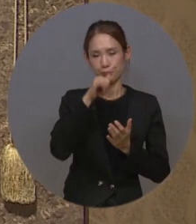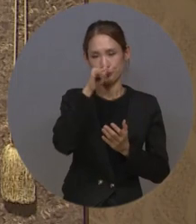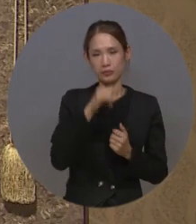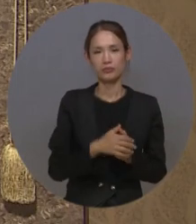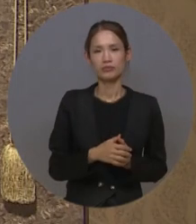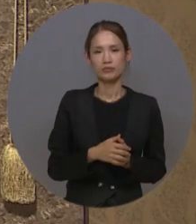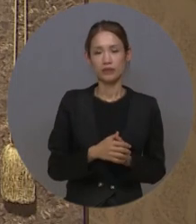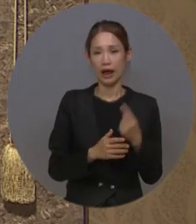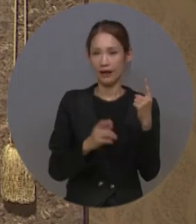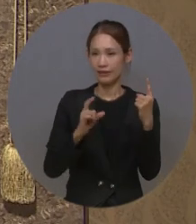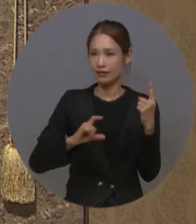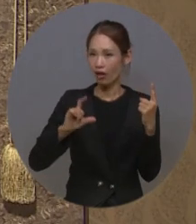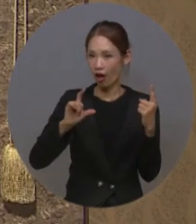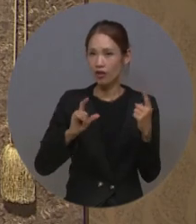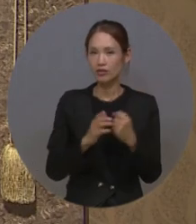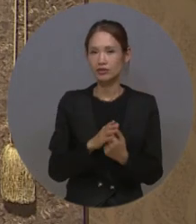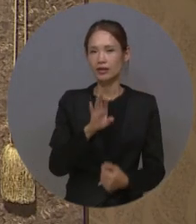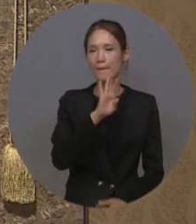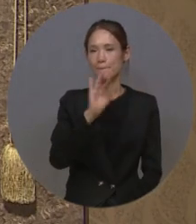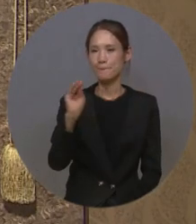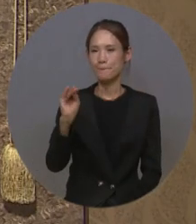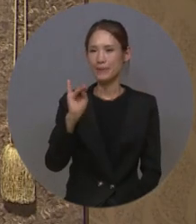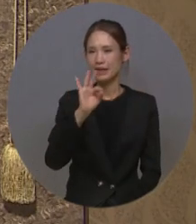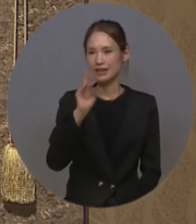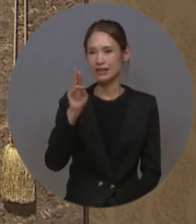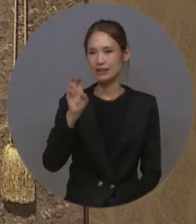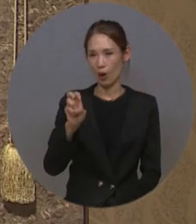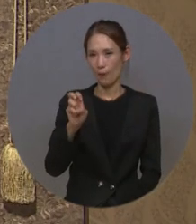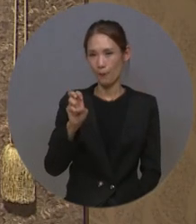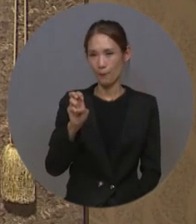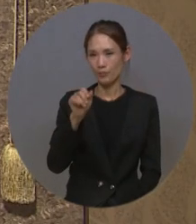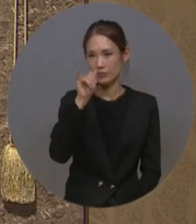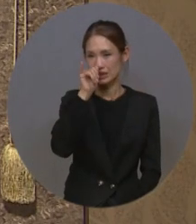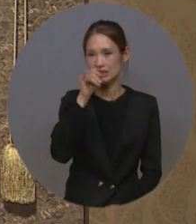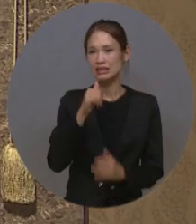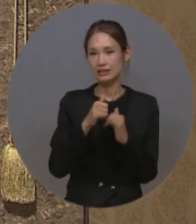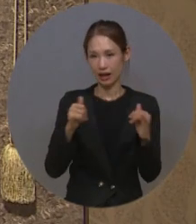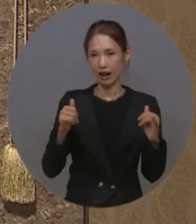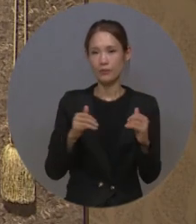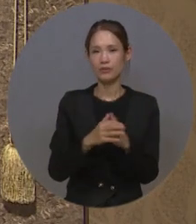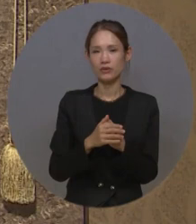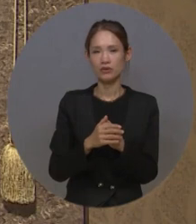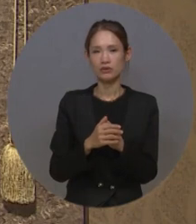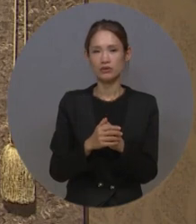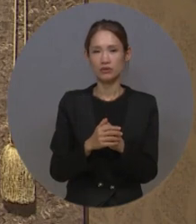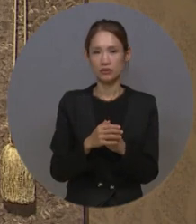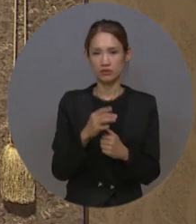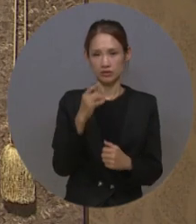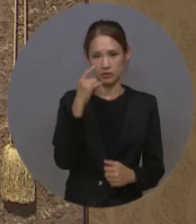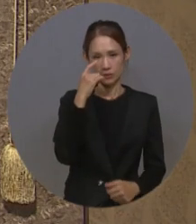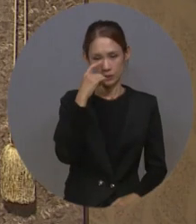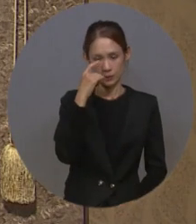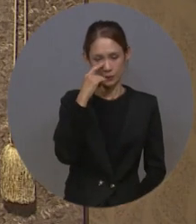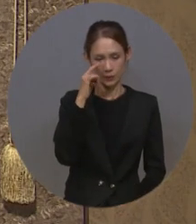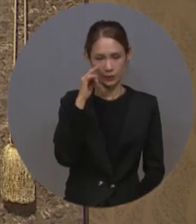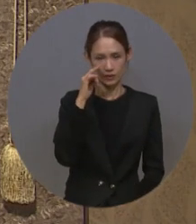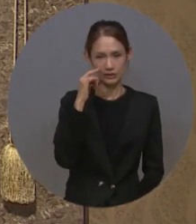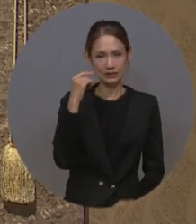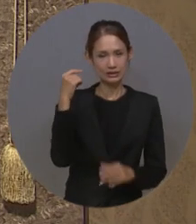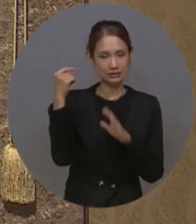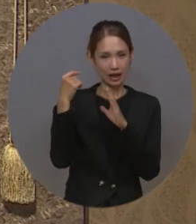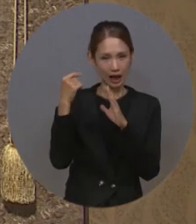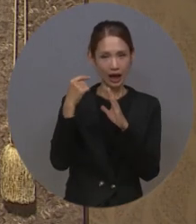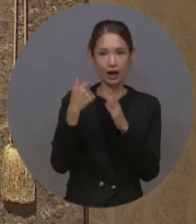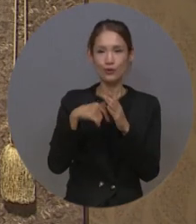네. 또 하나는 비염 있는 사람도 되게 많아요. 그래서 이 되게 소류혈이라는 혈자리를 자극할 수 있는 또